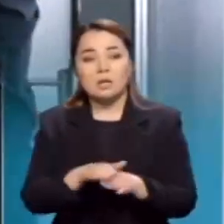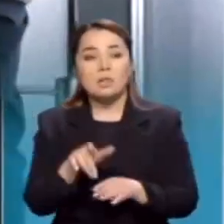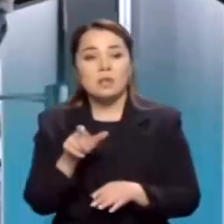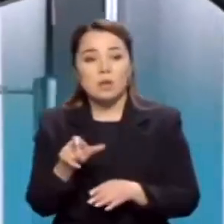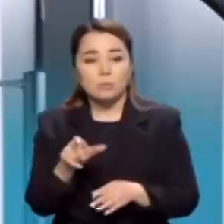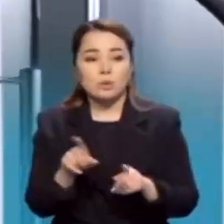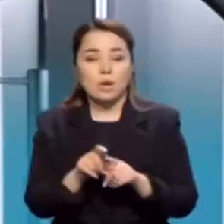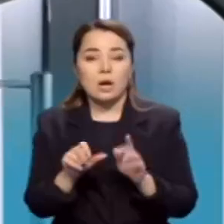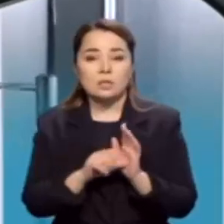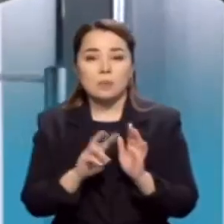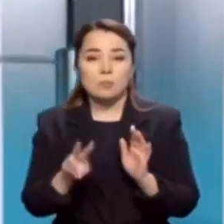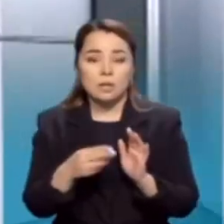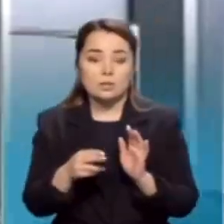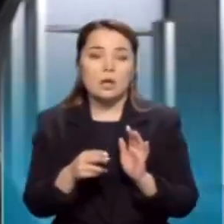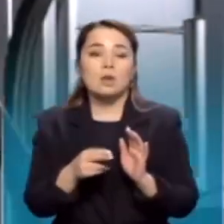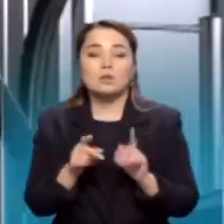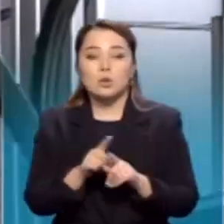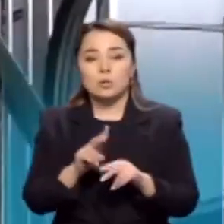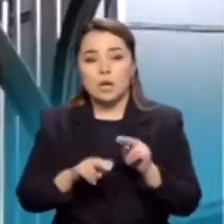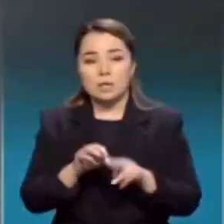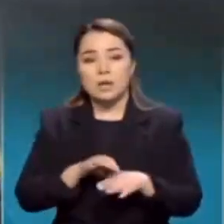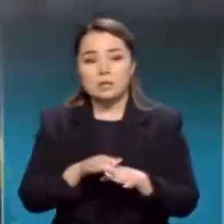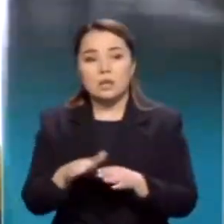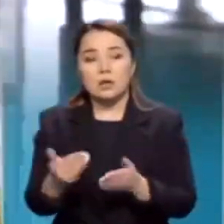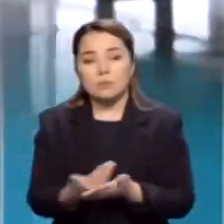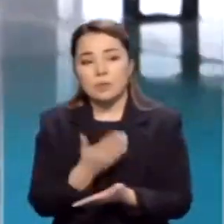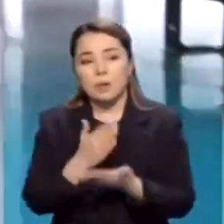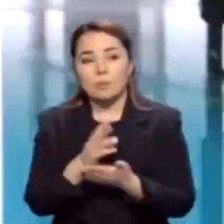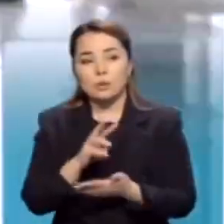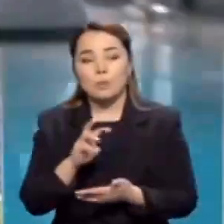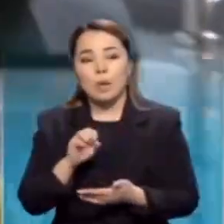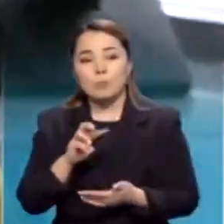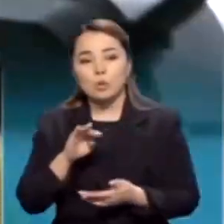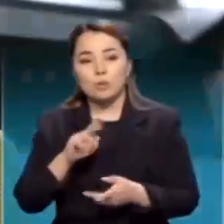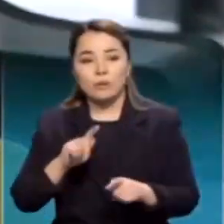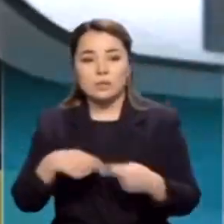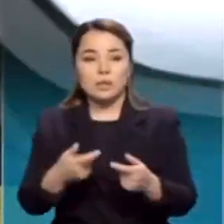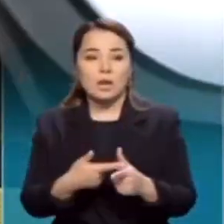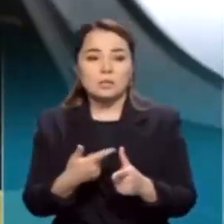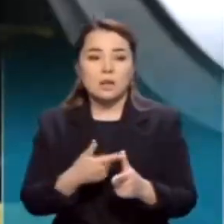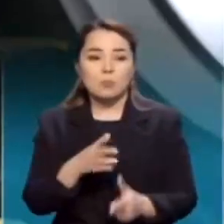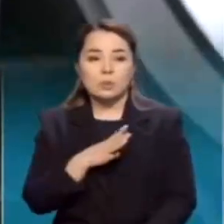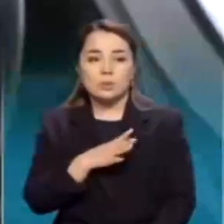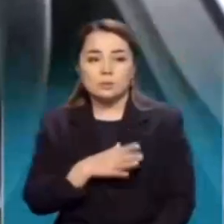миллиард теңгеге қайта салынып, халық қаһарманы Мәншүк Мәметованың есімі берілген.